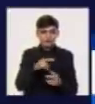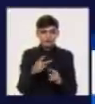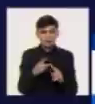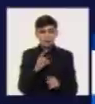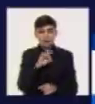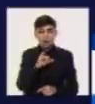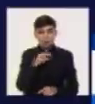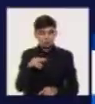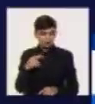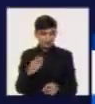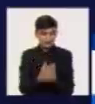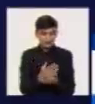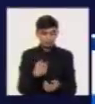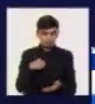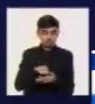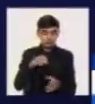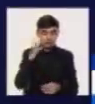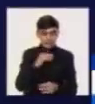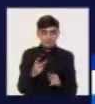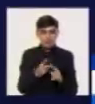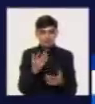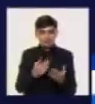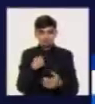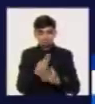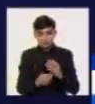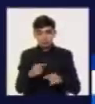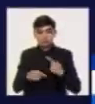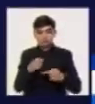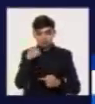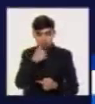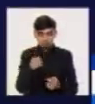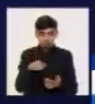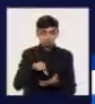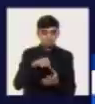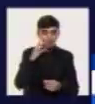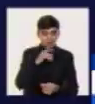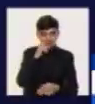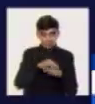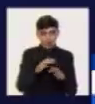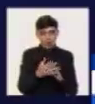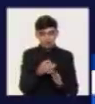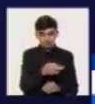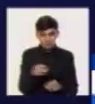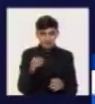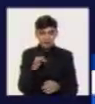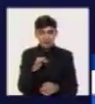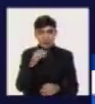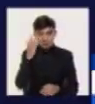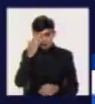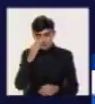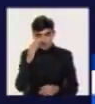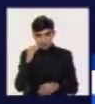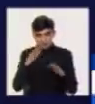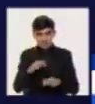партиялар үшін екінші раунд бар деп айтуға болады. Ауыл әкімдерінің сайлауында есе қайтаралады дедім. Ол үшін аймақтардағы филиалдарын дамытып,